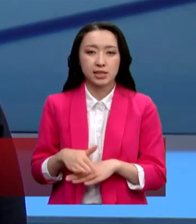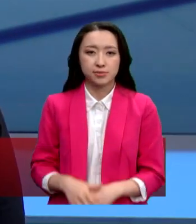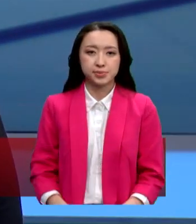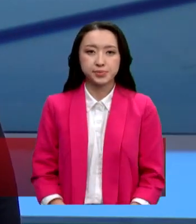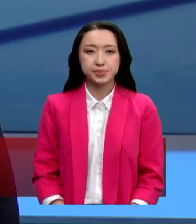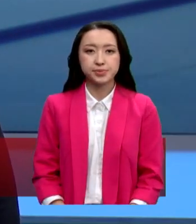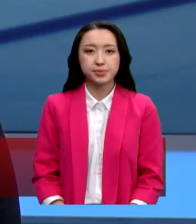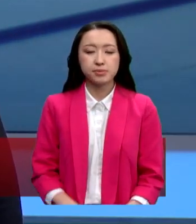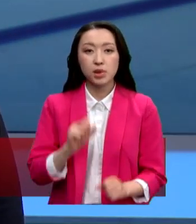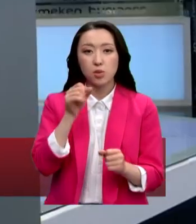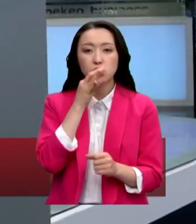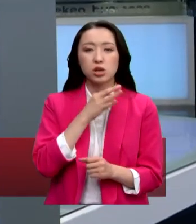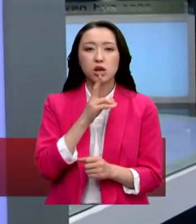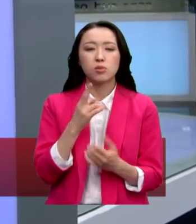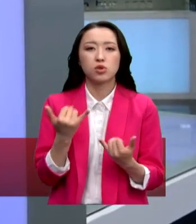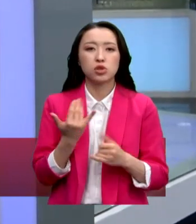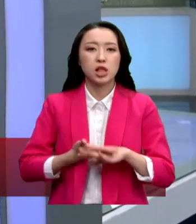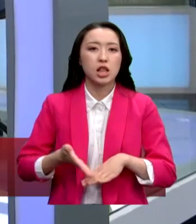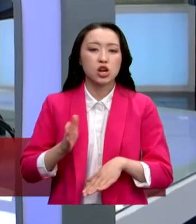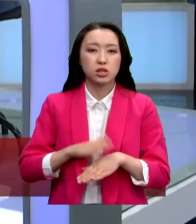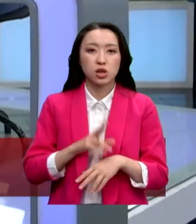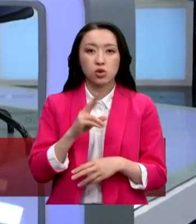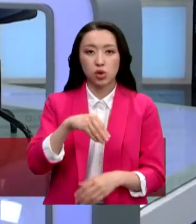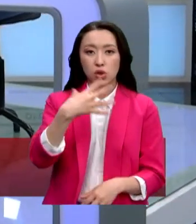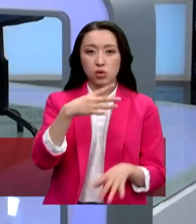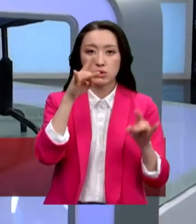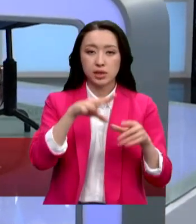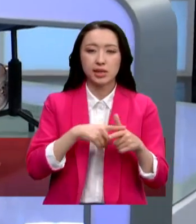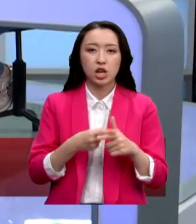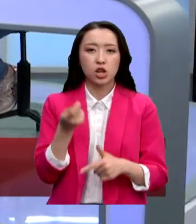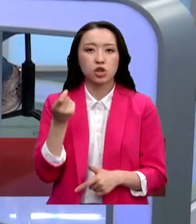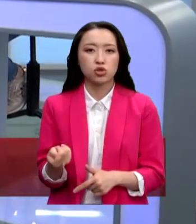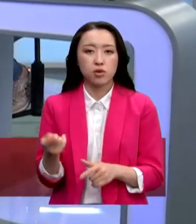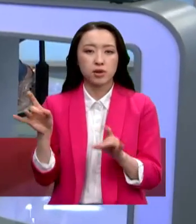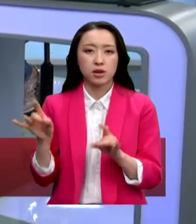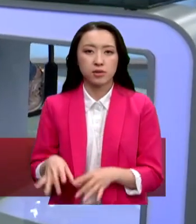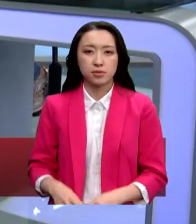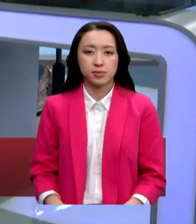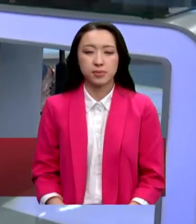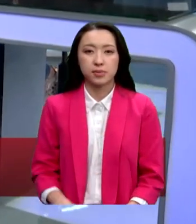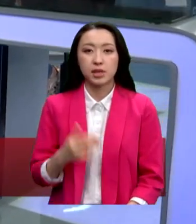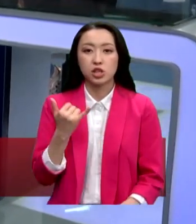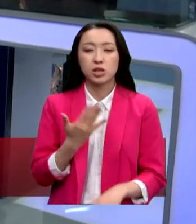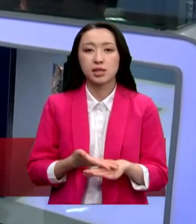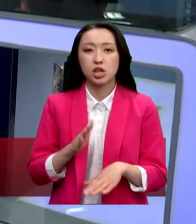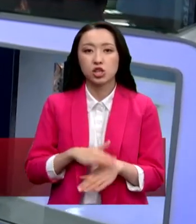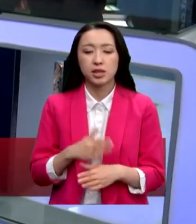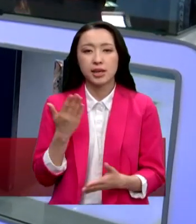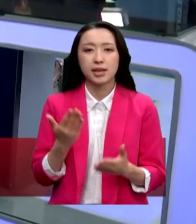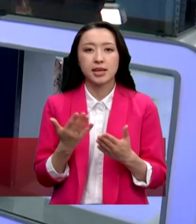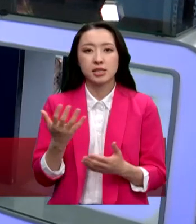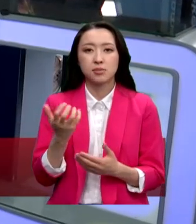можете сказать, кому сегодня сложнее всего, более дорогим заведением или более дешевым? Сложнее сейчас, если это брать в